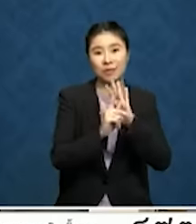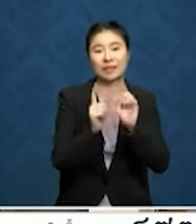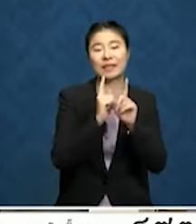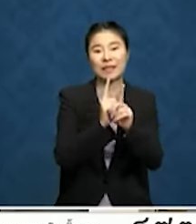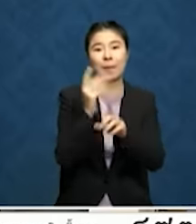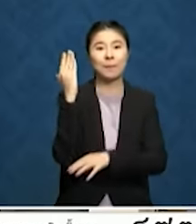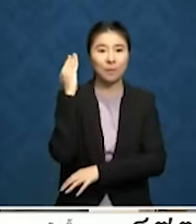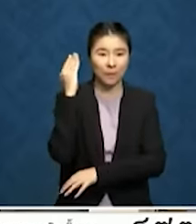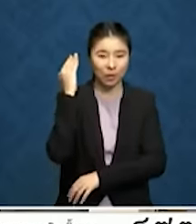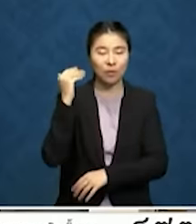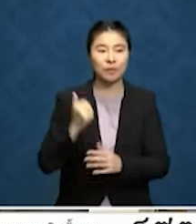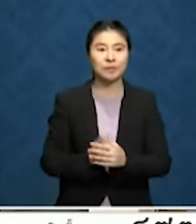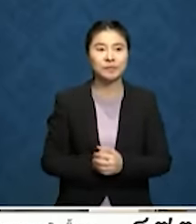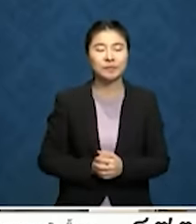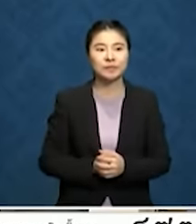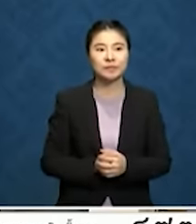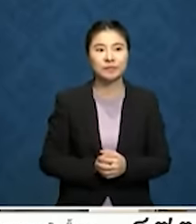ได้ในสิ่งที่